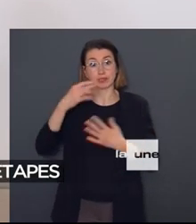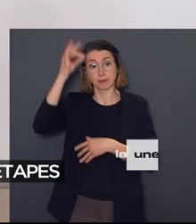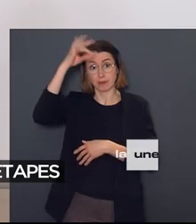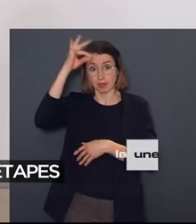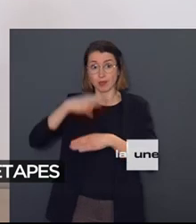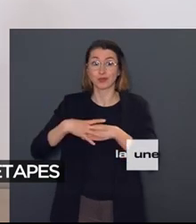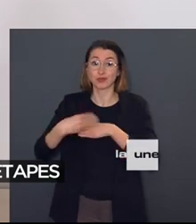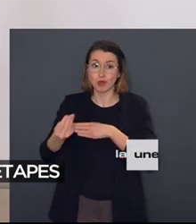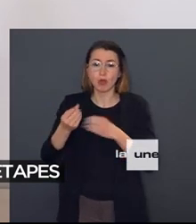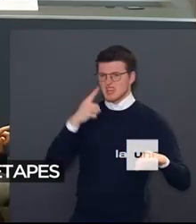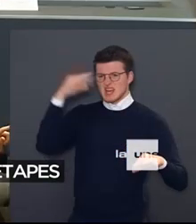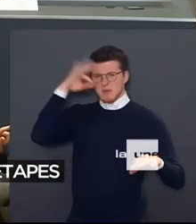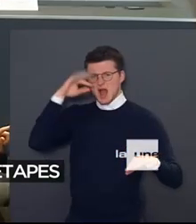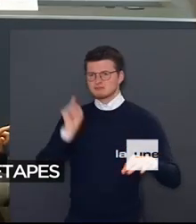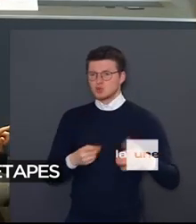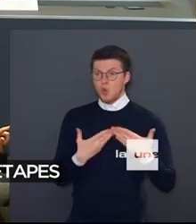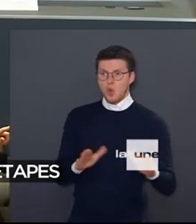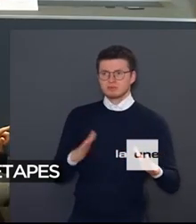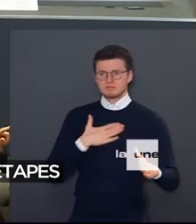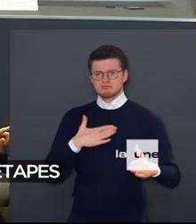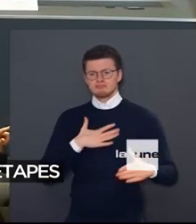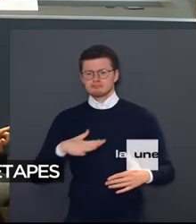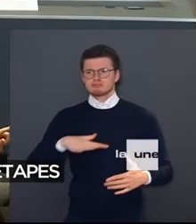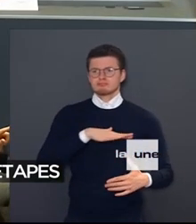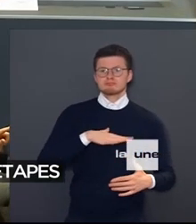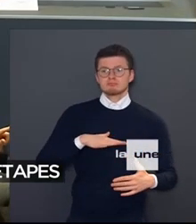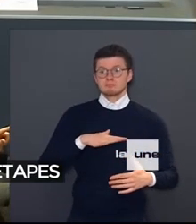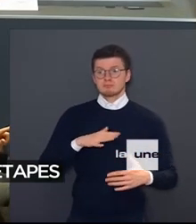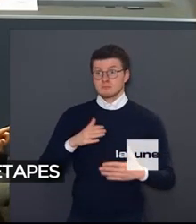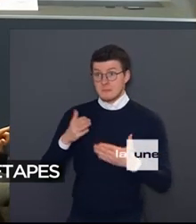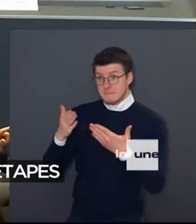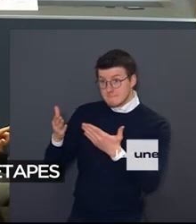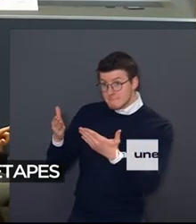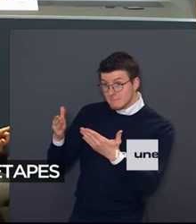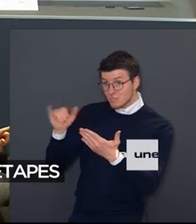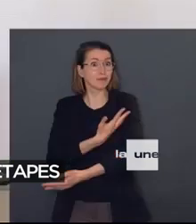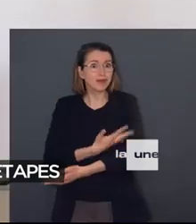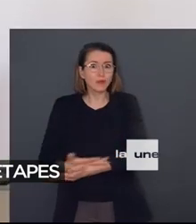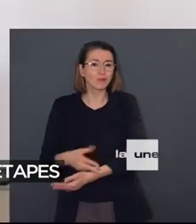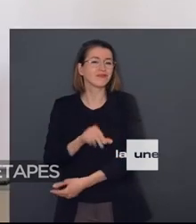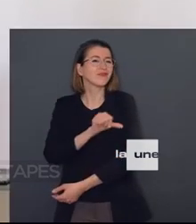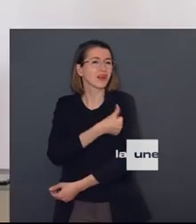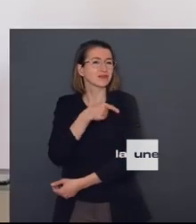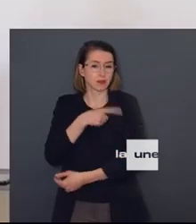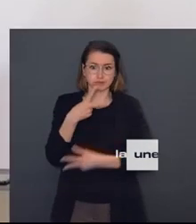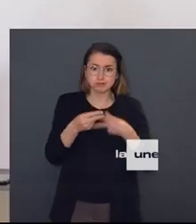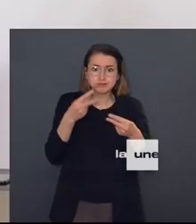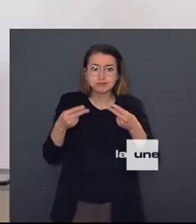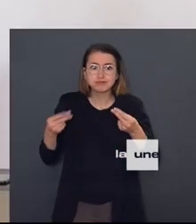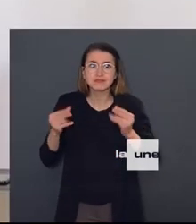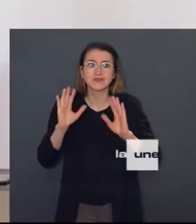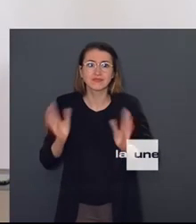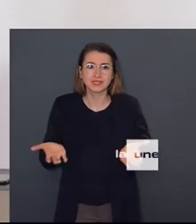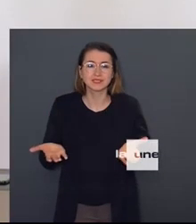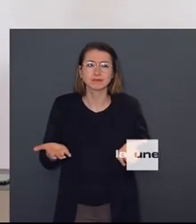vivement encouragé à se faire vacciner afin de pouvoir encore lâcher du lest dans les semaines à venir. On a aujourd'hui eu la bonne nouvelle qu'on